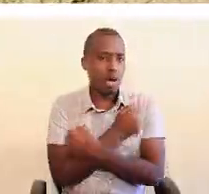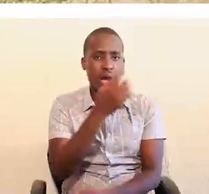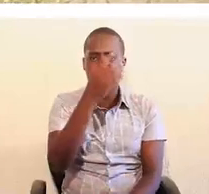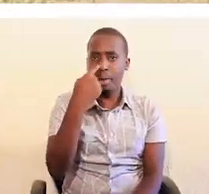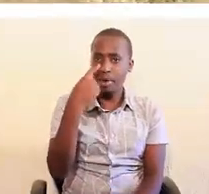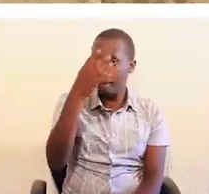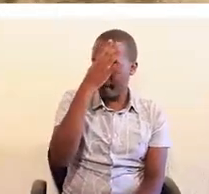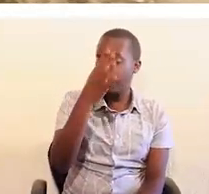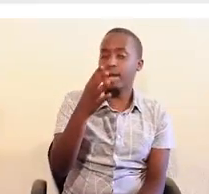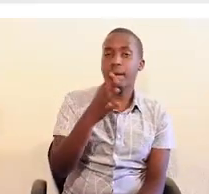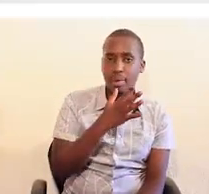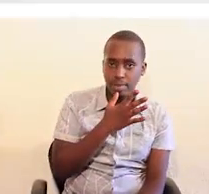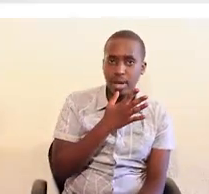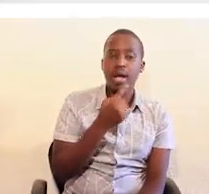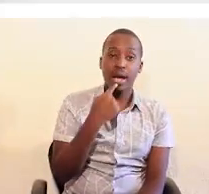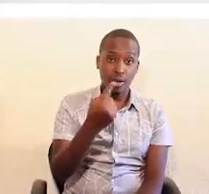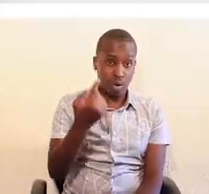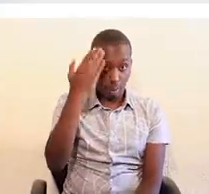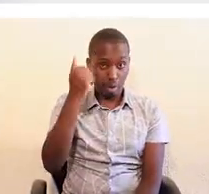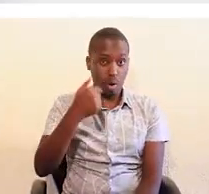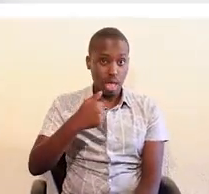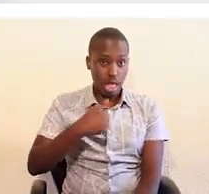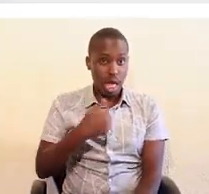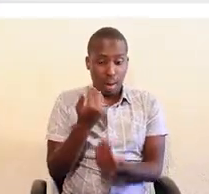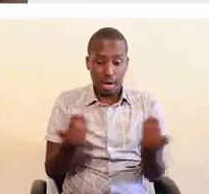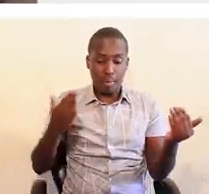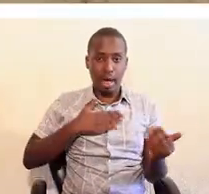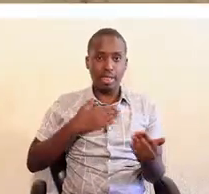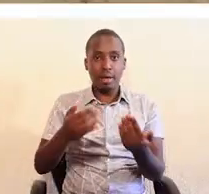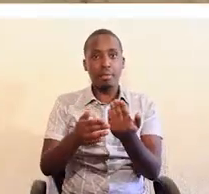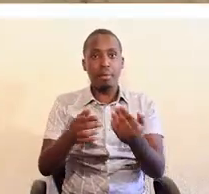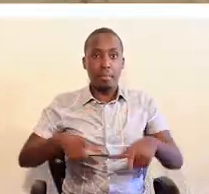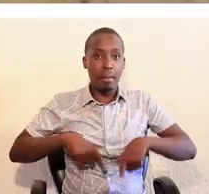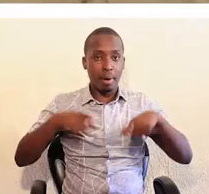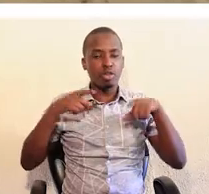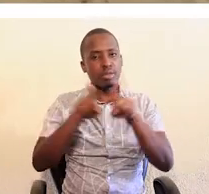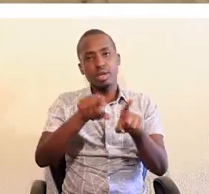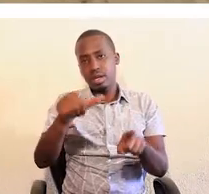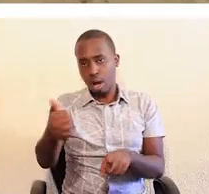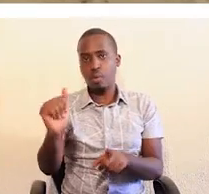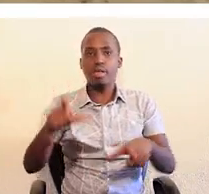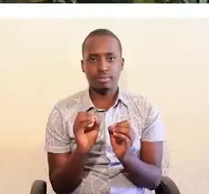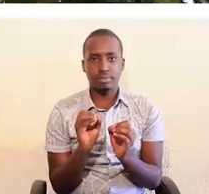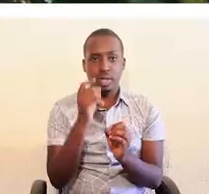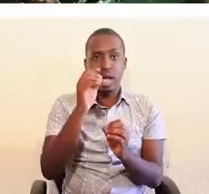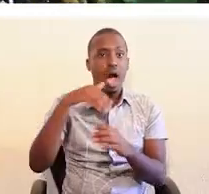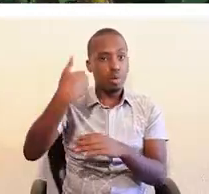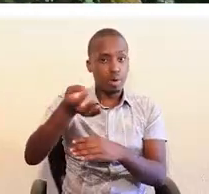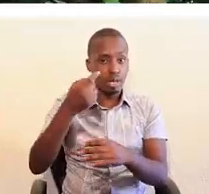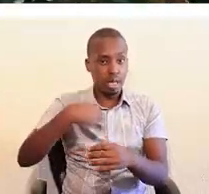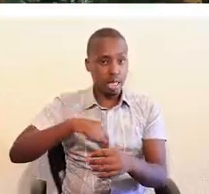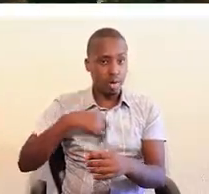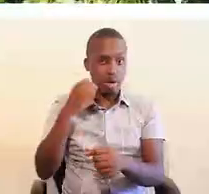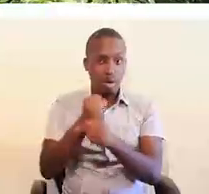nawe akabona papa akabona mama ndavuga nti uko abanjye babayeho n'undi azabaho uko nguko